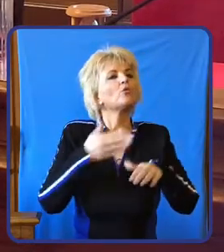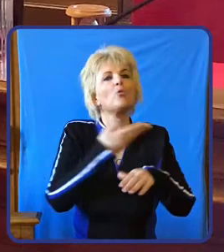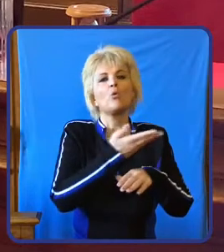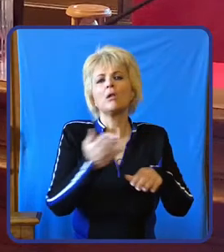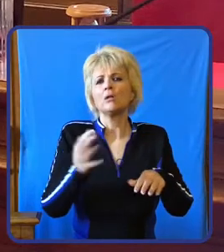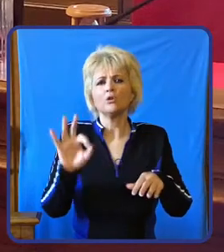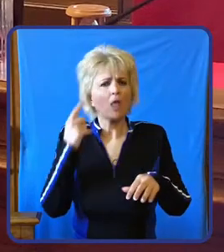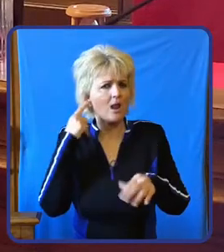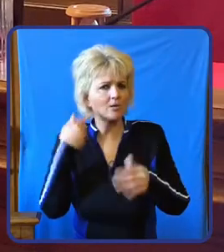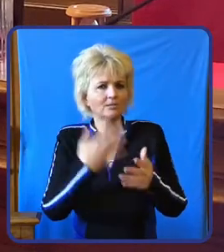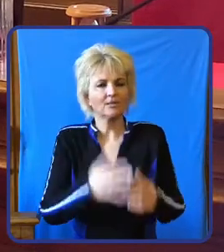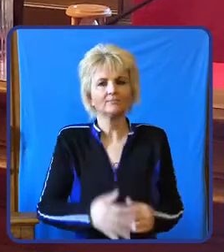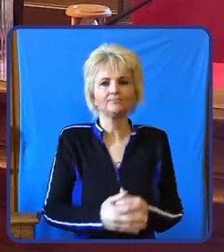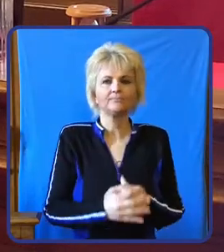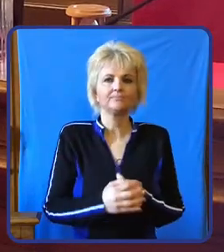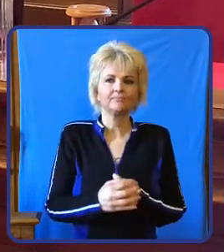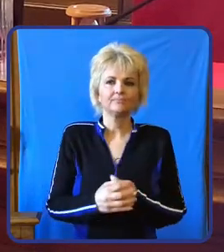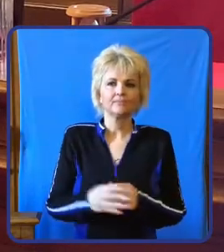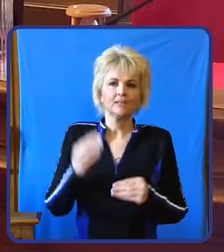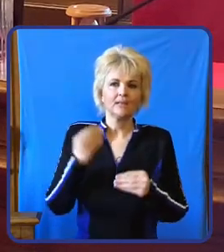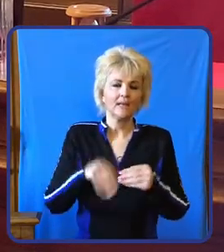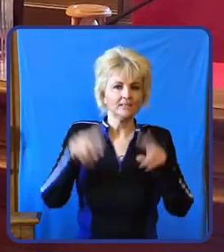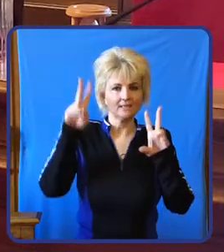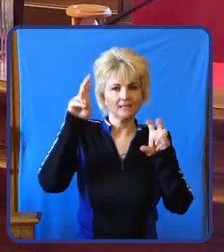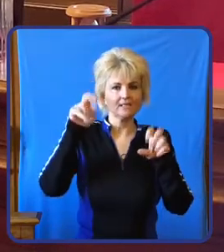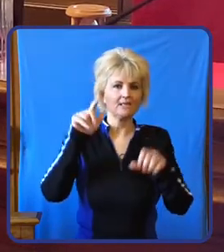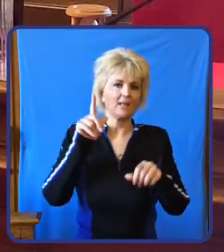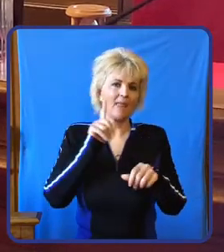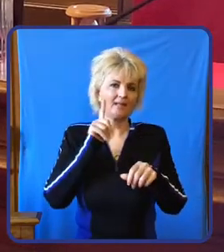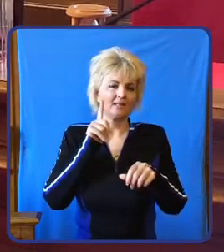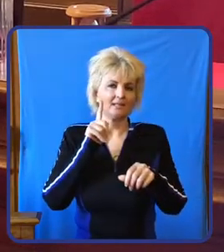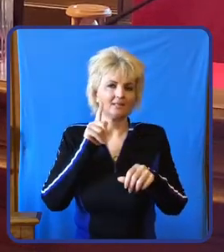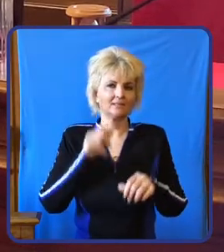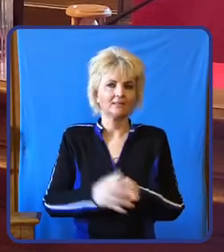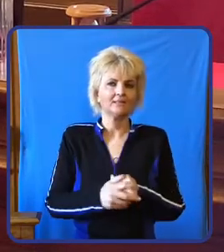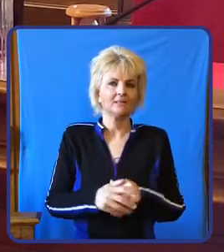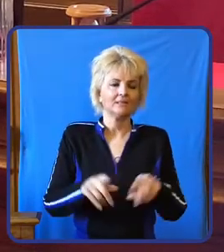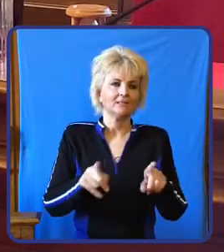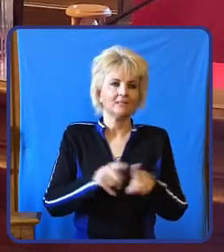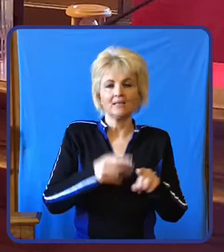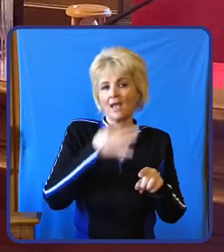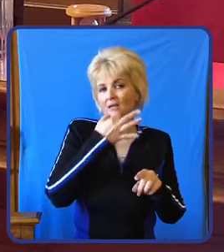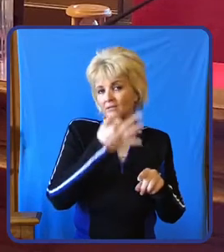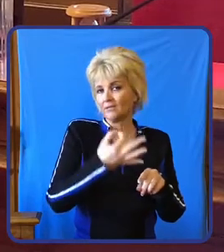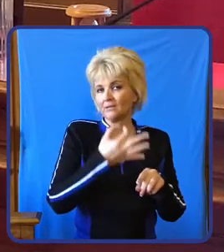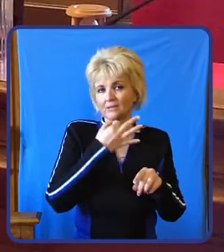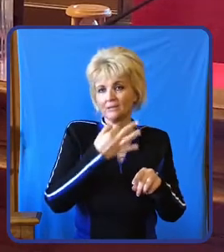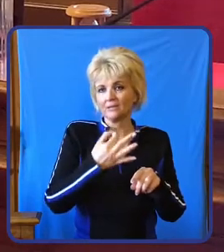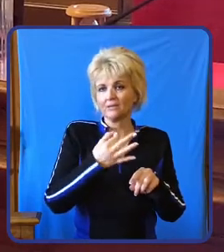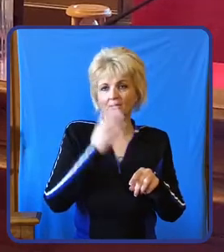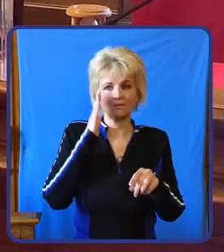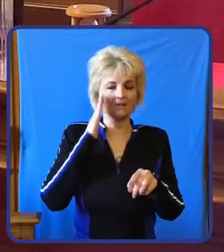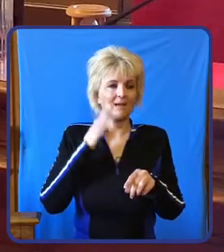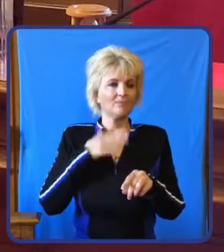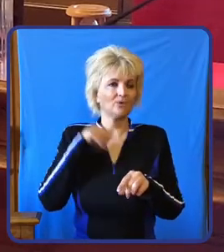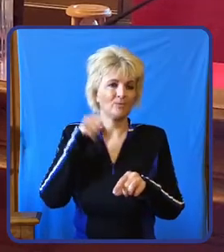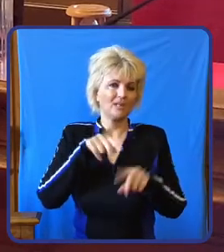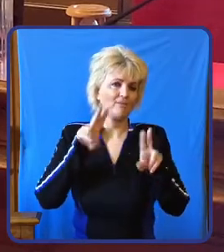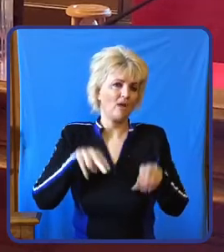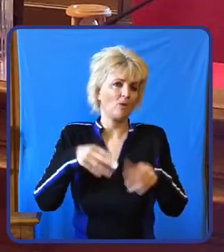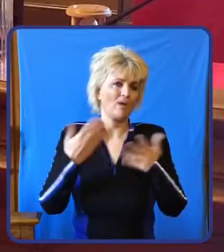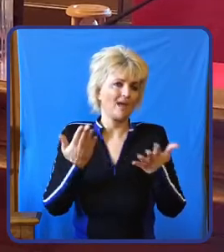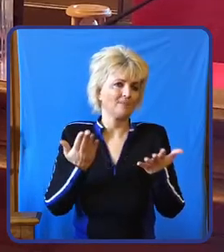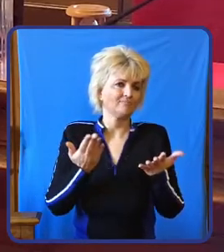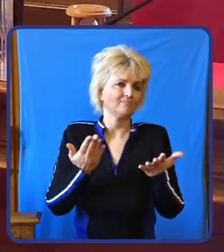mondta Péter Tamás. Ezért idézhetem Lenint. Hát szóval ilyen retorikai fordulatok, nem tudom, hogy ide valók-e,